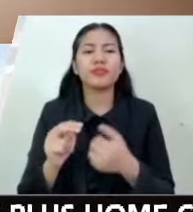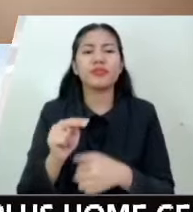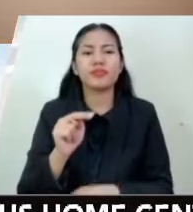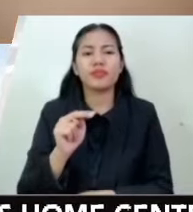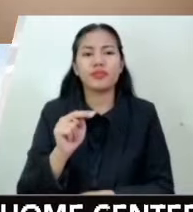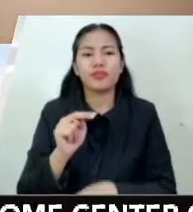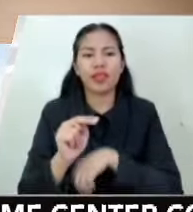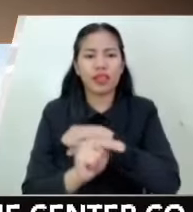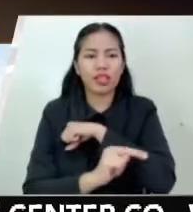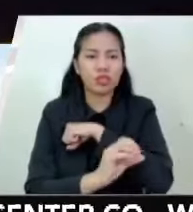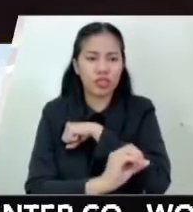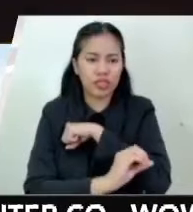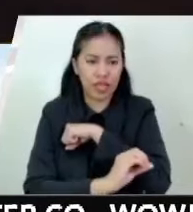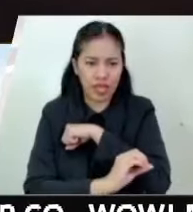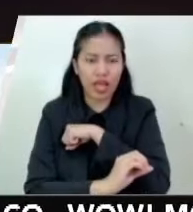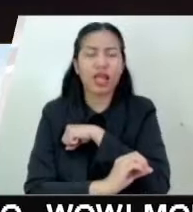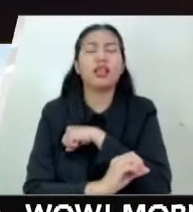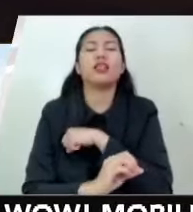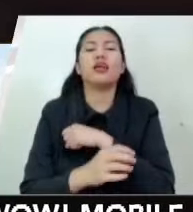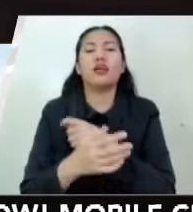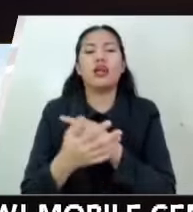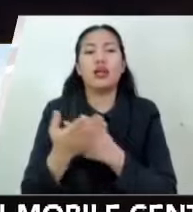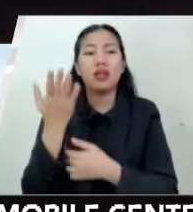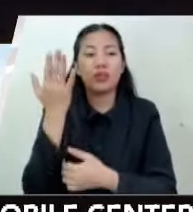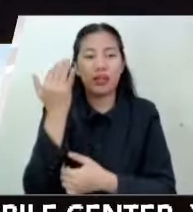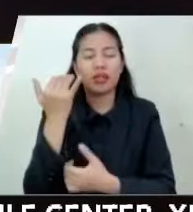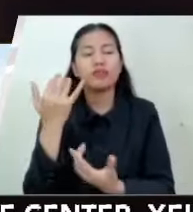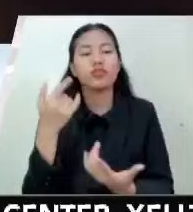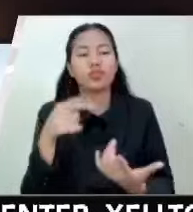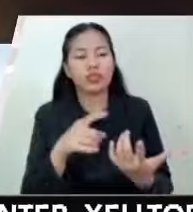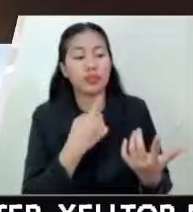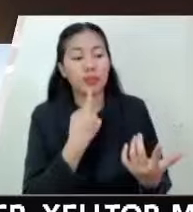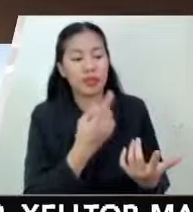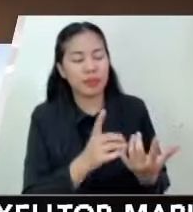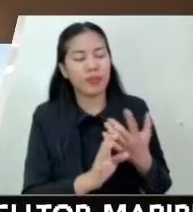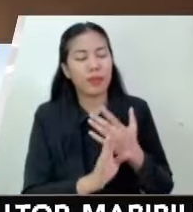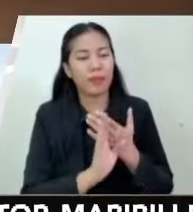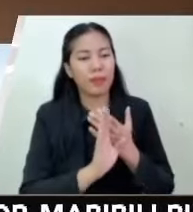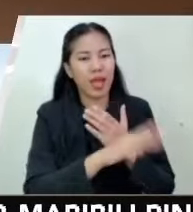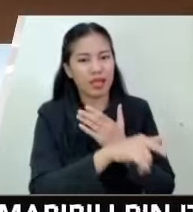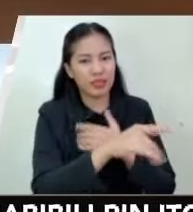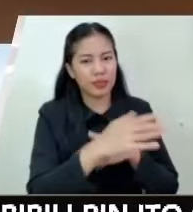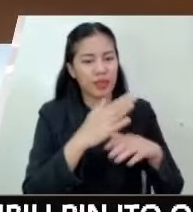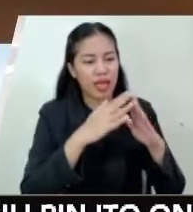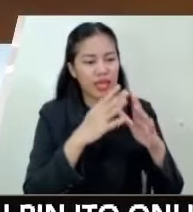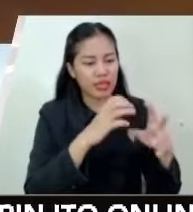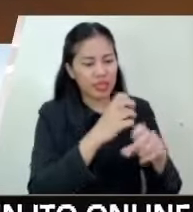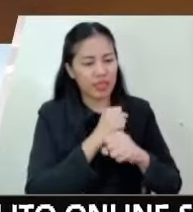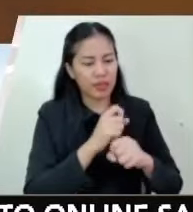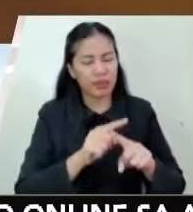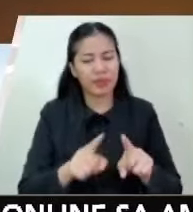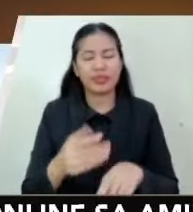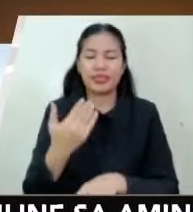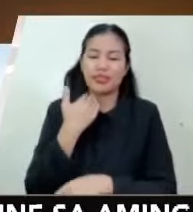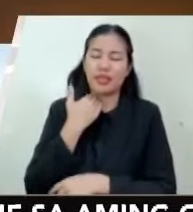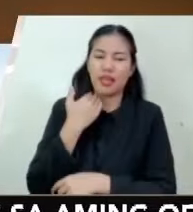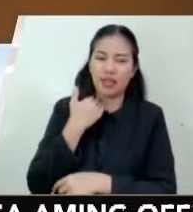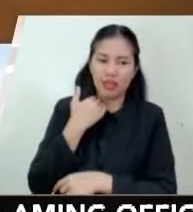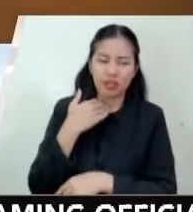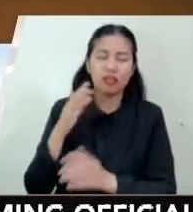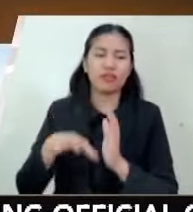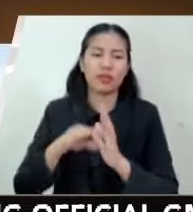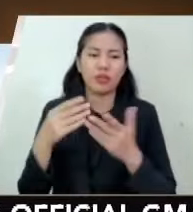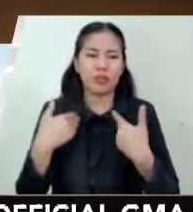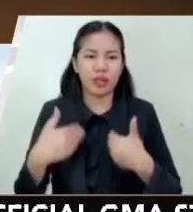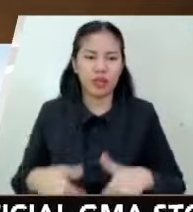lolo, bumalik daw sa loob ng bahay ang kanyang apo dahil may kukunin pa siya, pero hindi na nakalabas. Natagpuan ang bangkay niya sa banyo ng